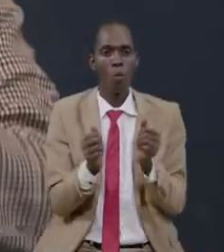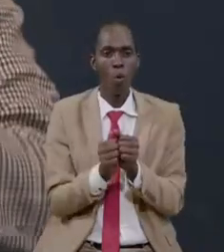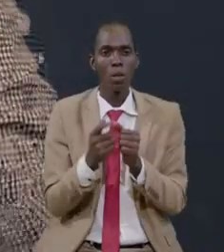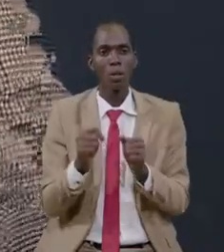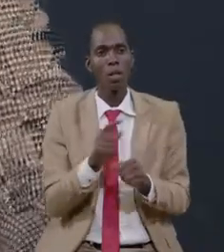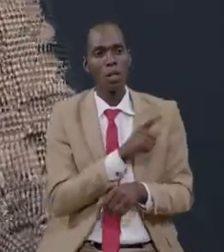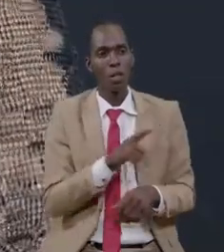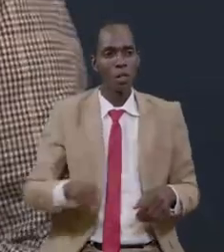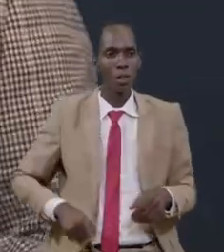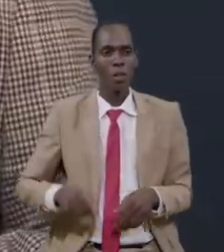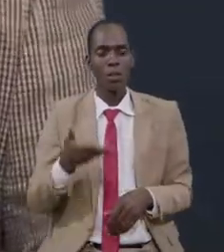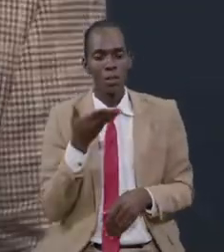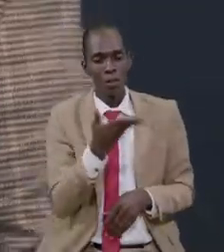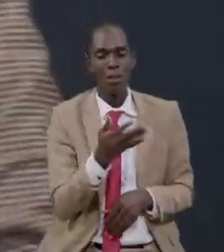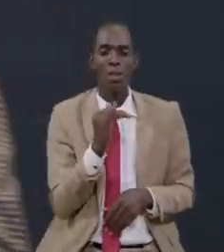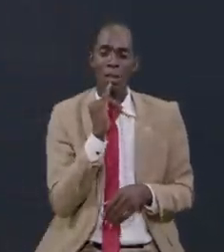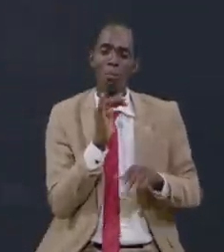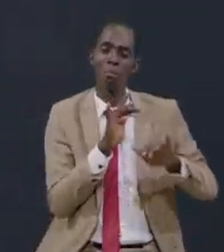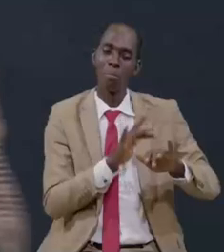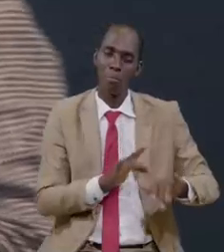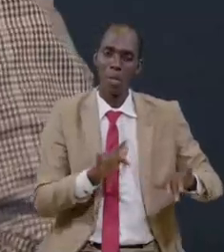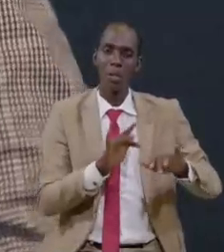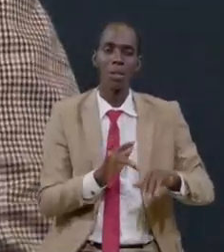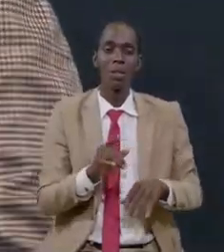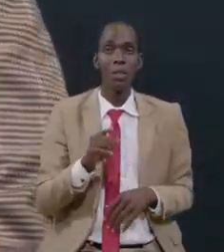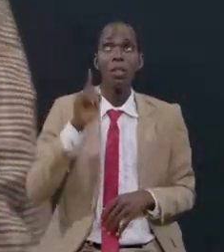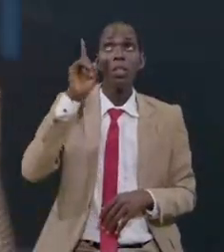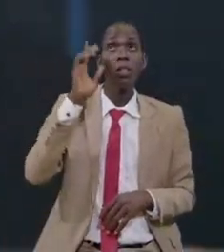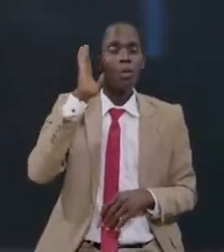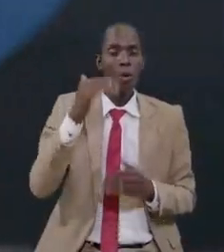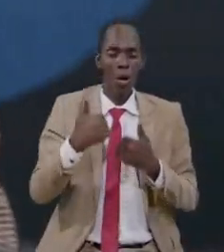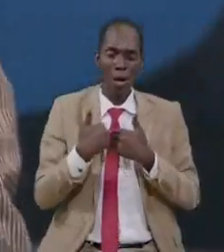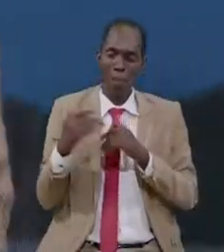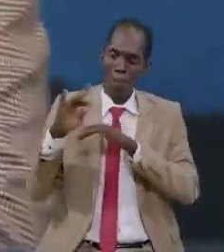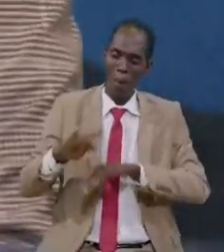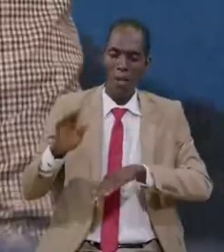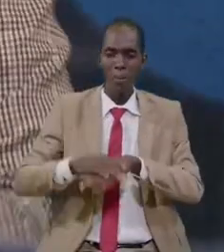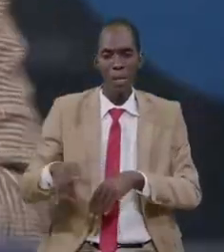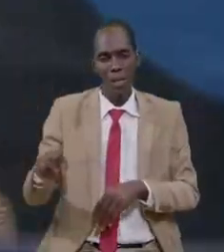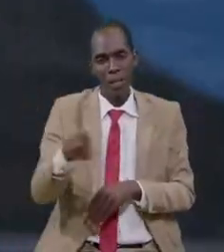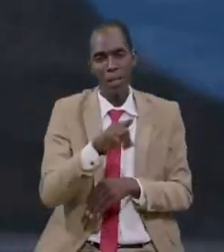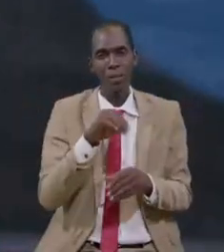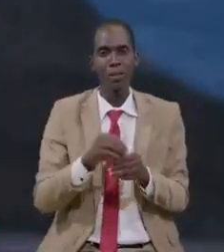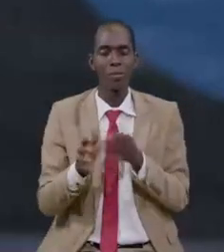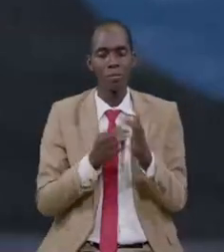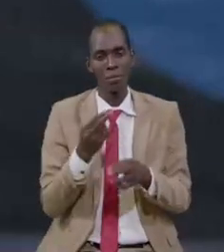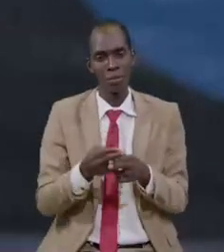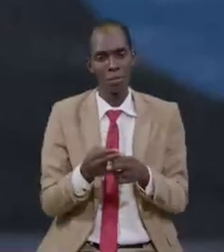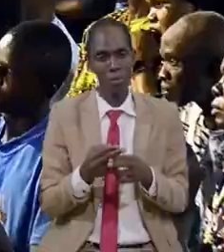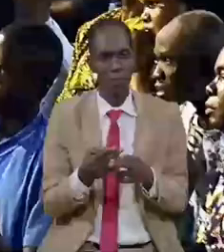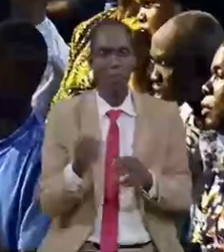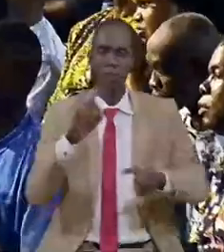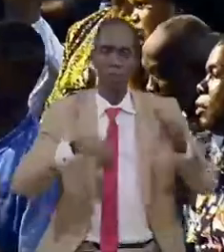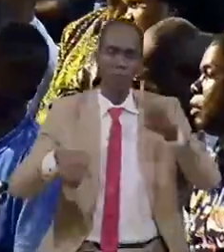Car la miséricorde est auprès de l'Éternel. Et il aura pitié de toi. Dis, il aura pitié